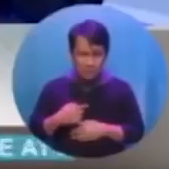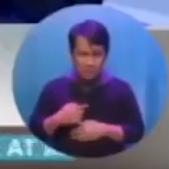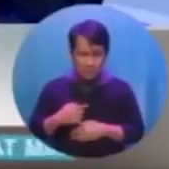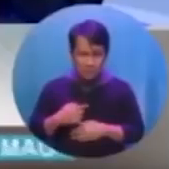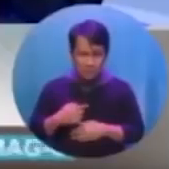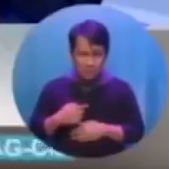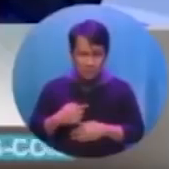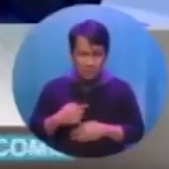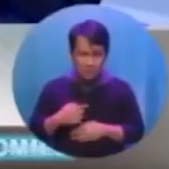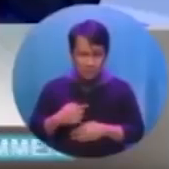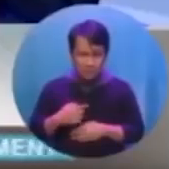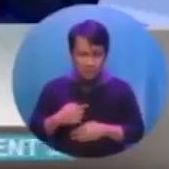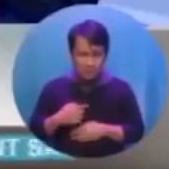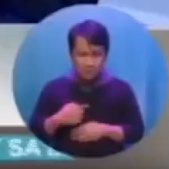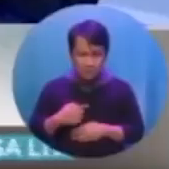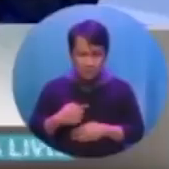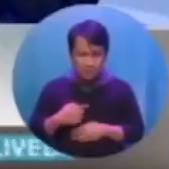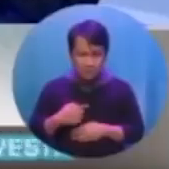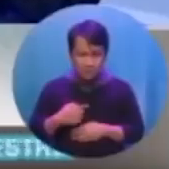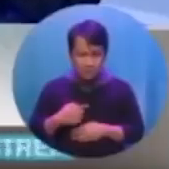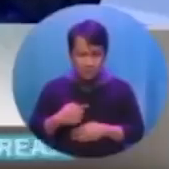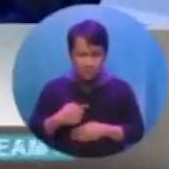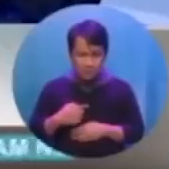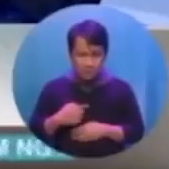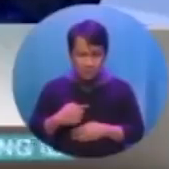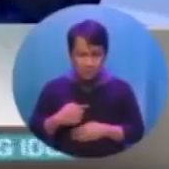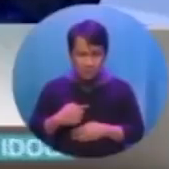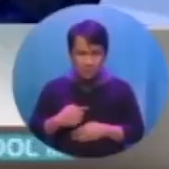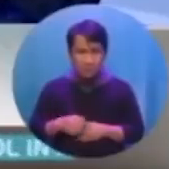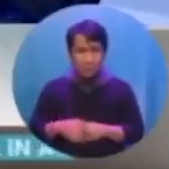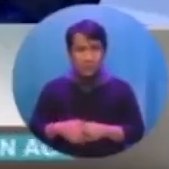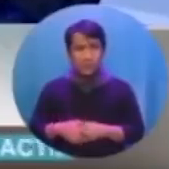ate. Hindi na, dali.